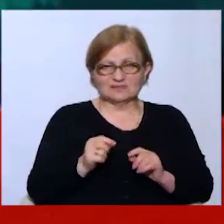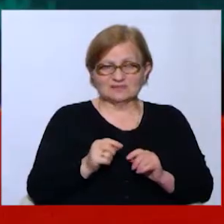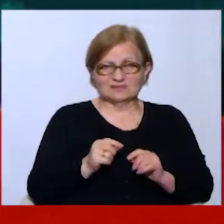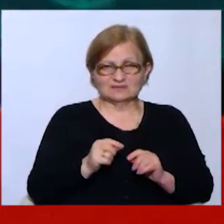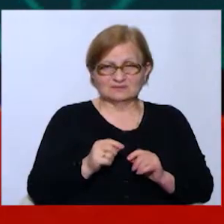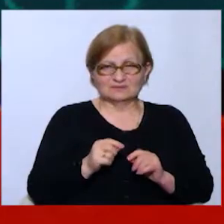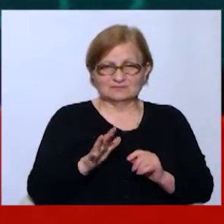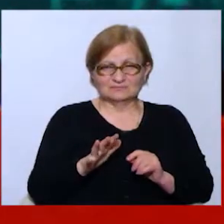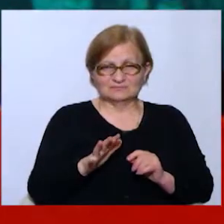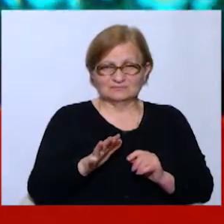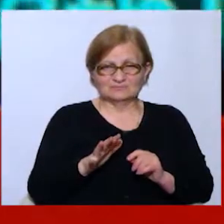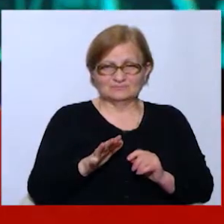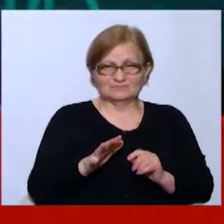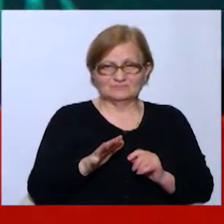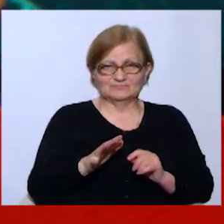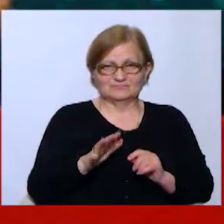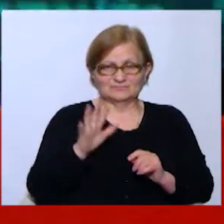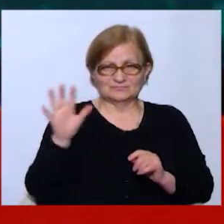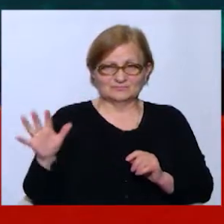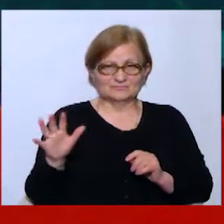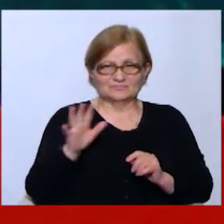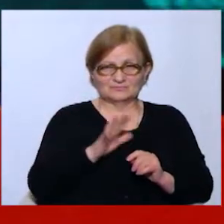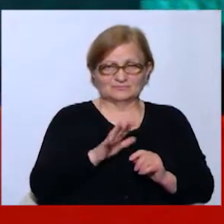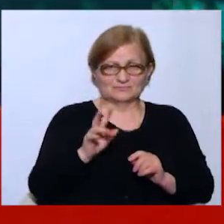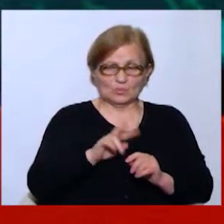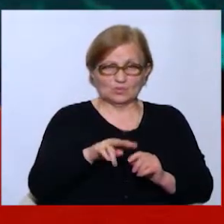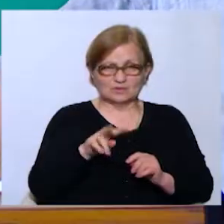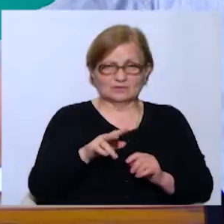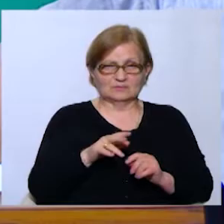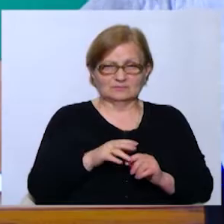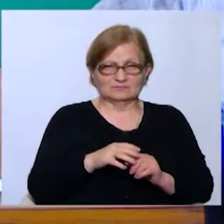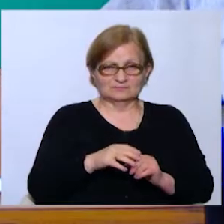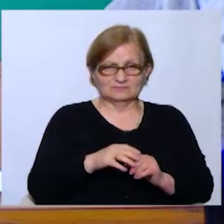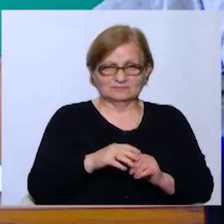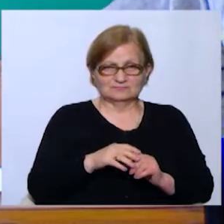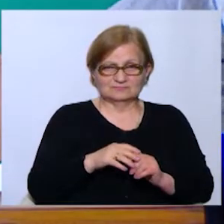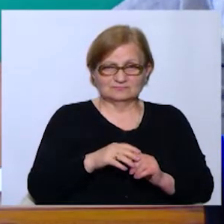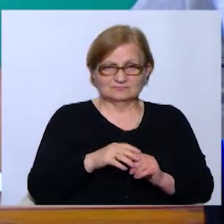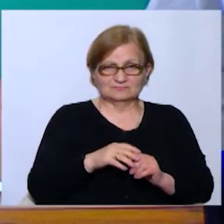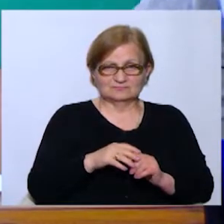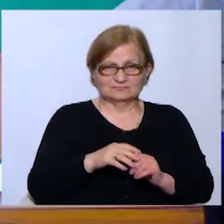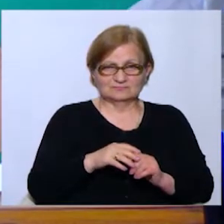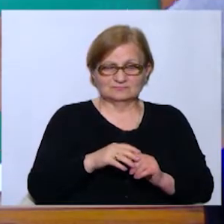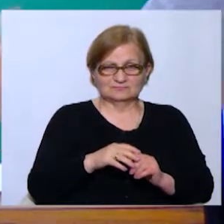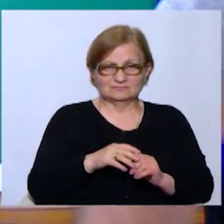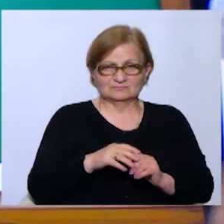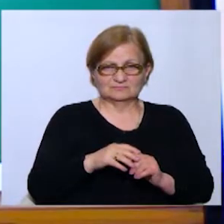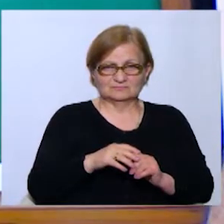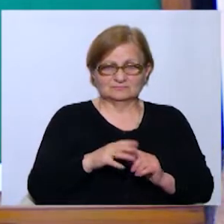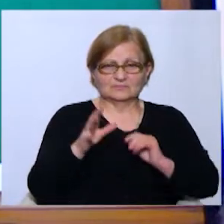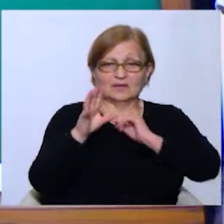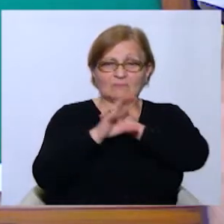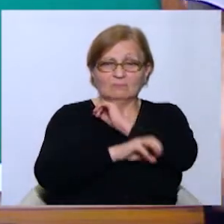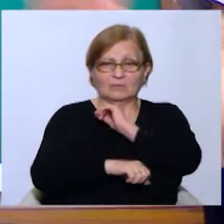იყო? 5 და 5, მართალია. 5 და 5 და